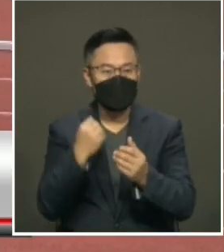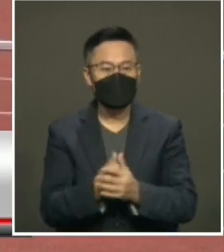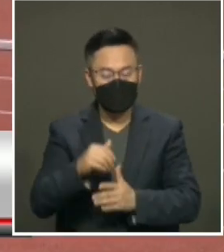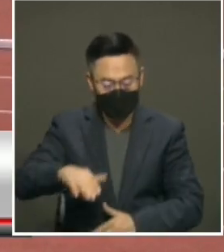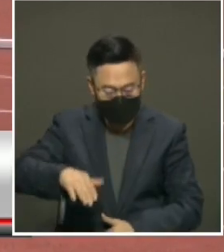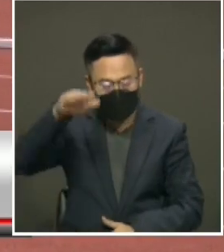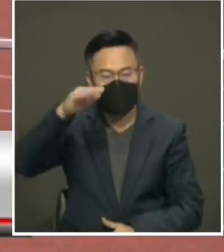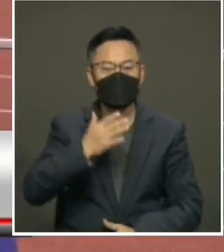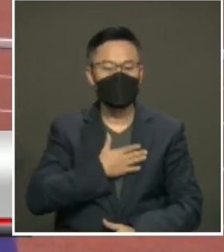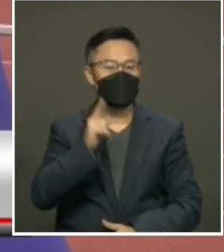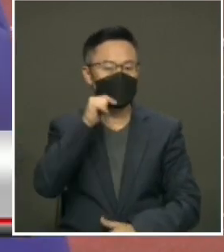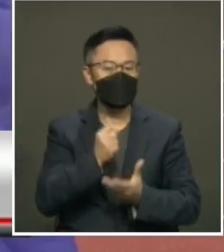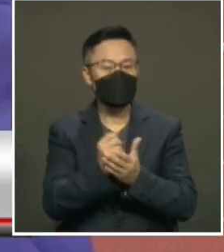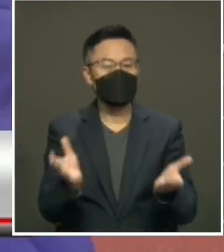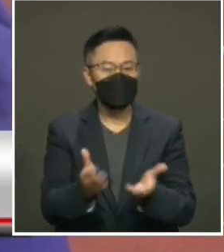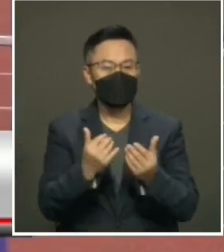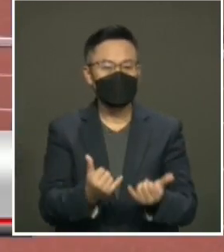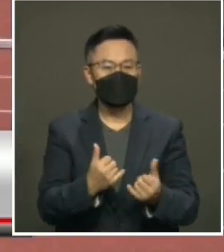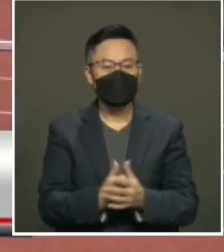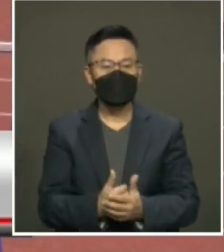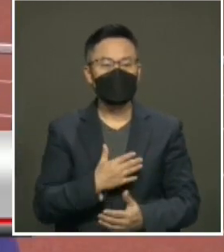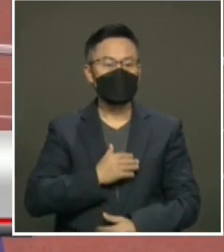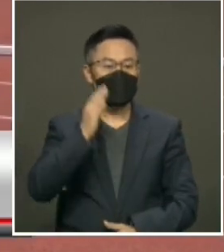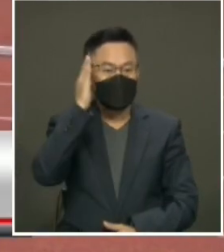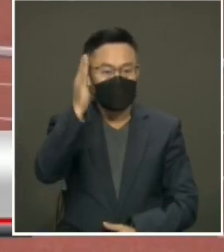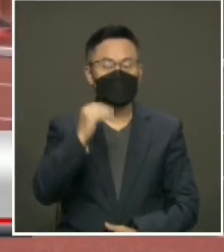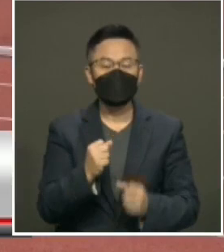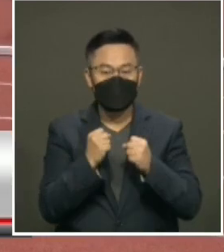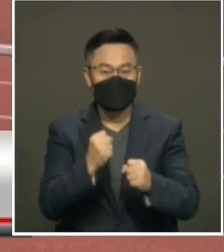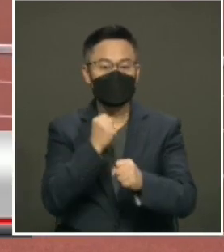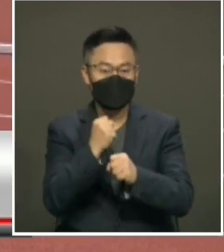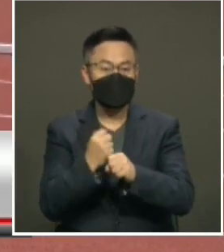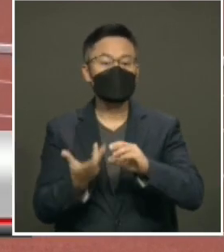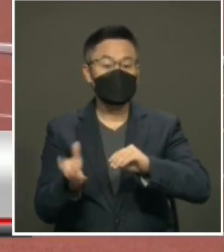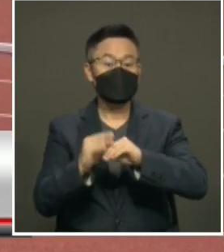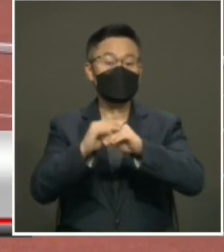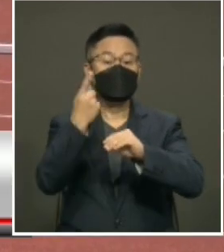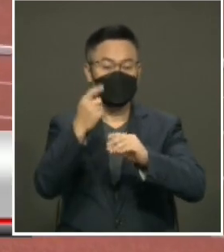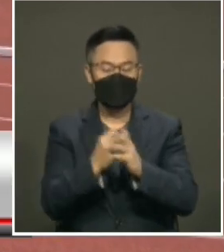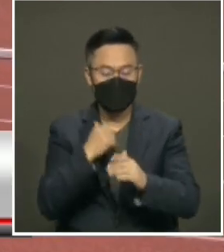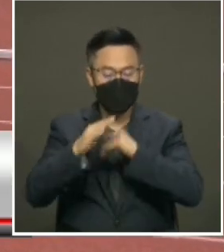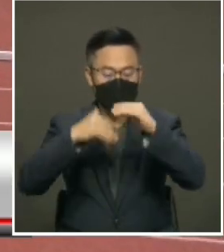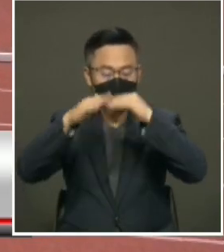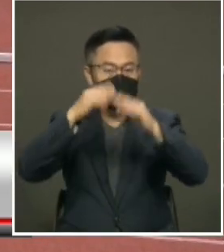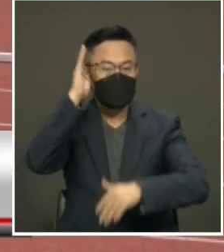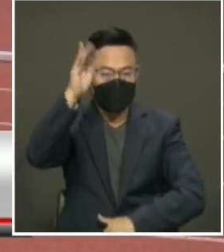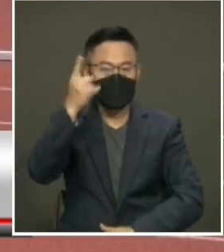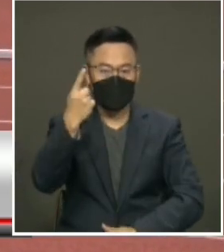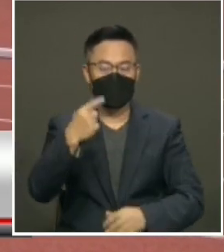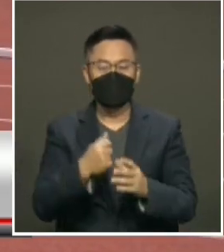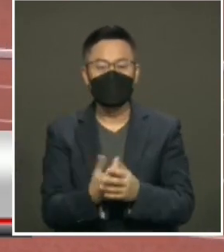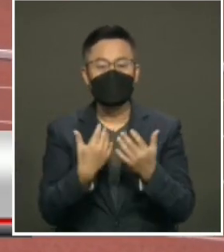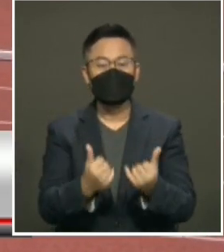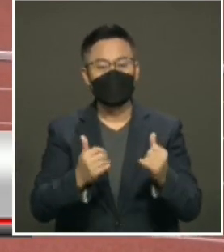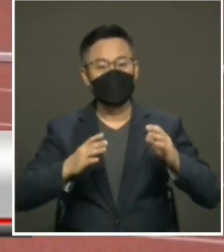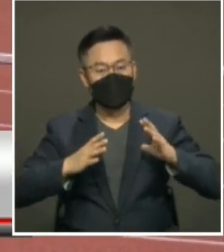เด็กของตรงนี้เลยครับก็จะพยายามไม่ได้หวังครับแต่จะพยายามทำให้เล่นขอตัวเองดีขึ้นแล้วก็เรื่องการพัก